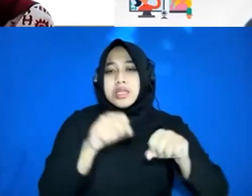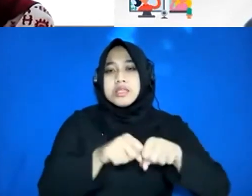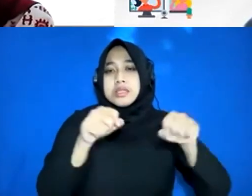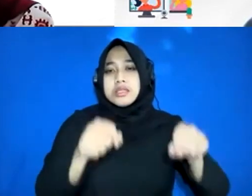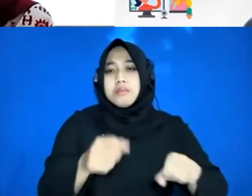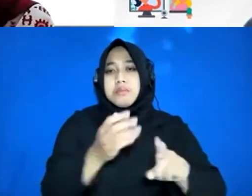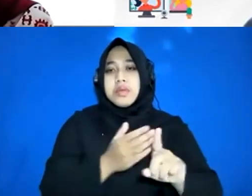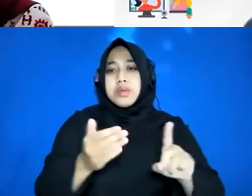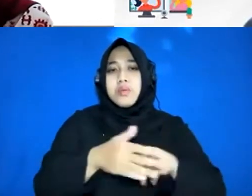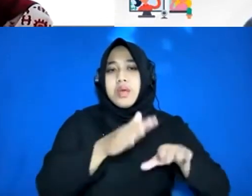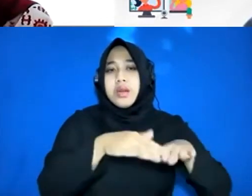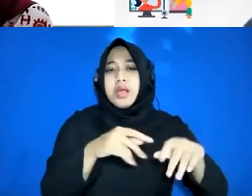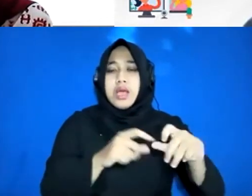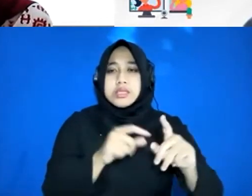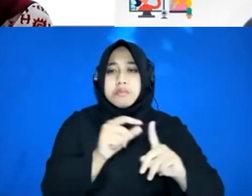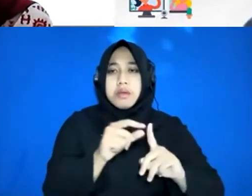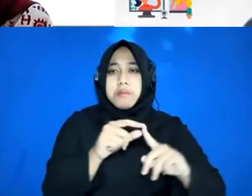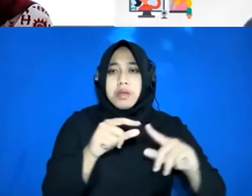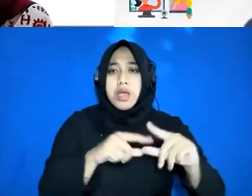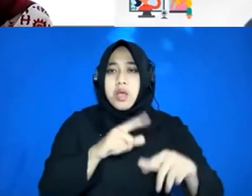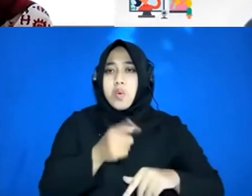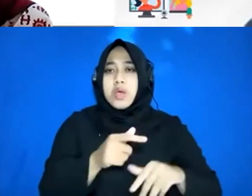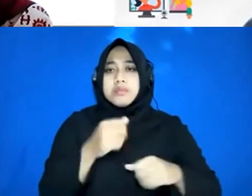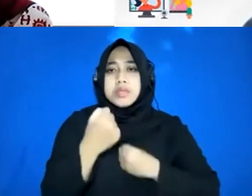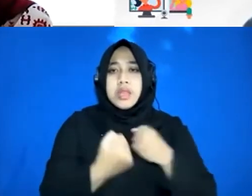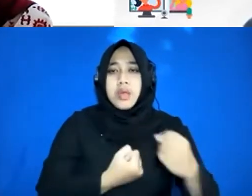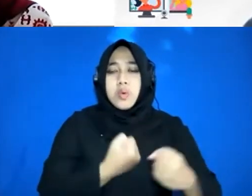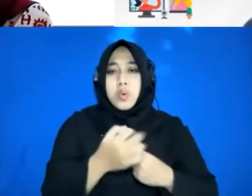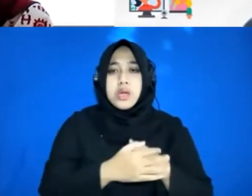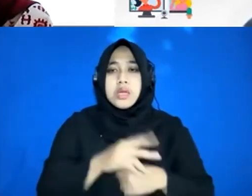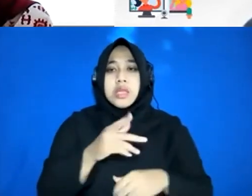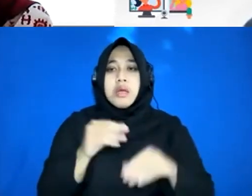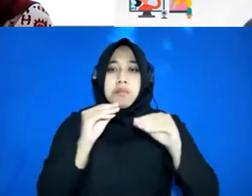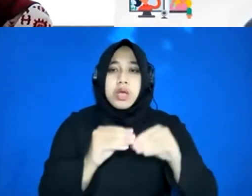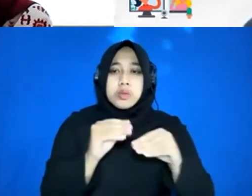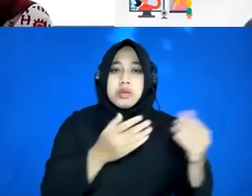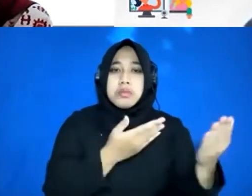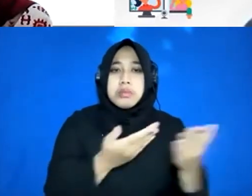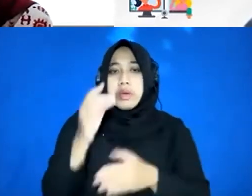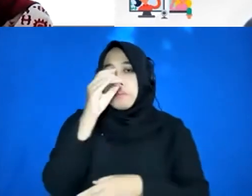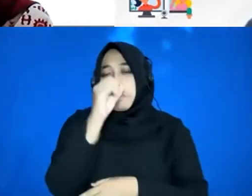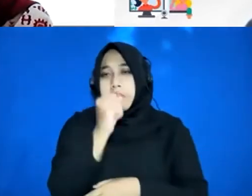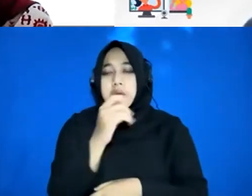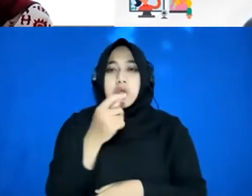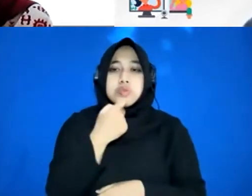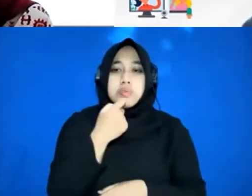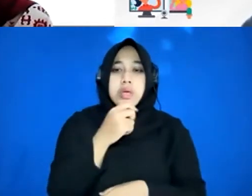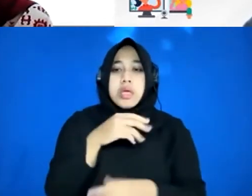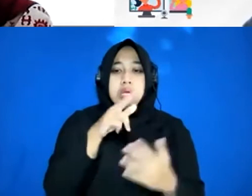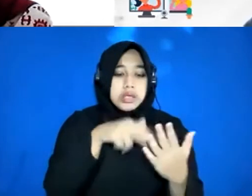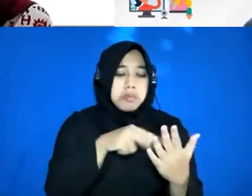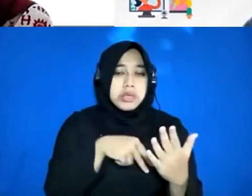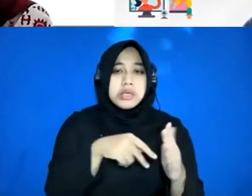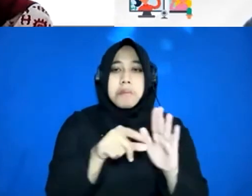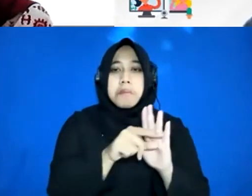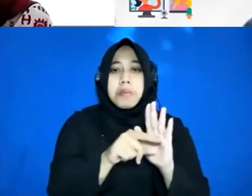anak atau SPPA itu harus kita pahamkan. Jadi kita mengedukasi, memberikan pemahaman tidak hanya sekedar membaca per pasal, tapi